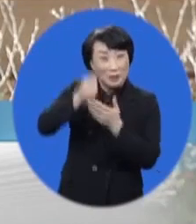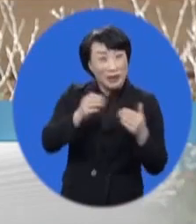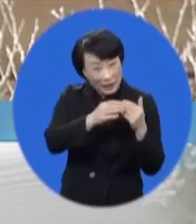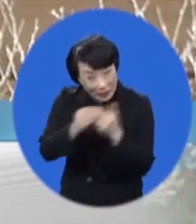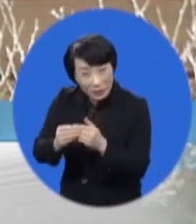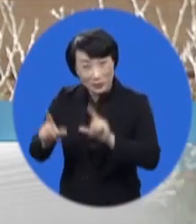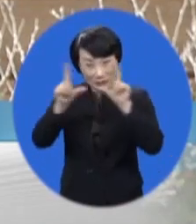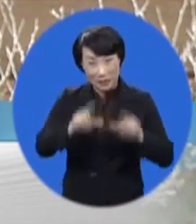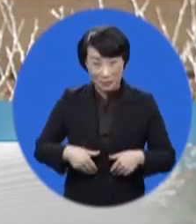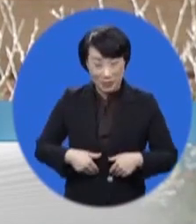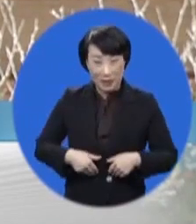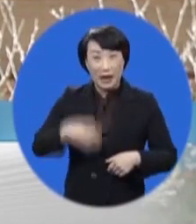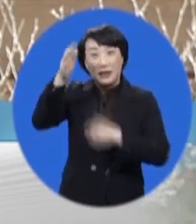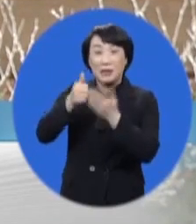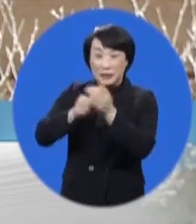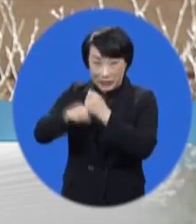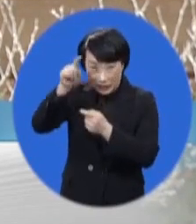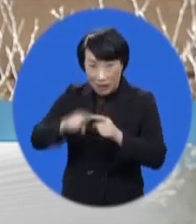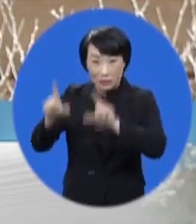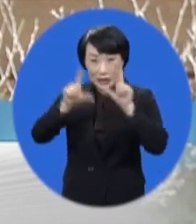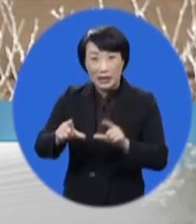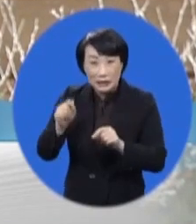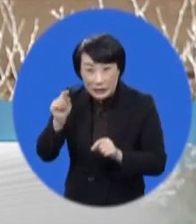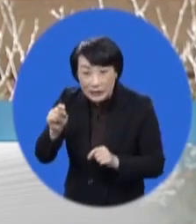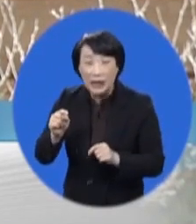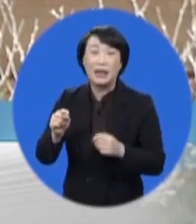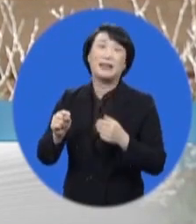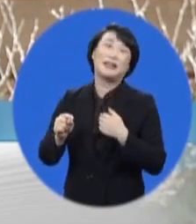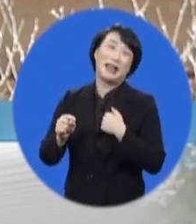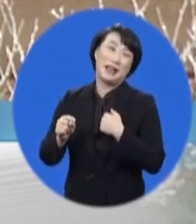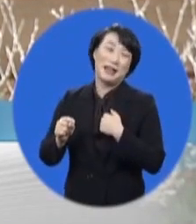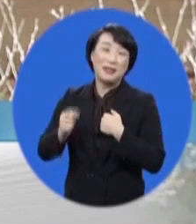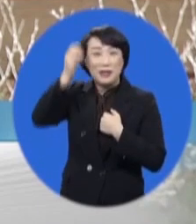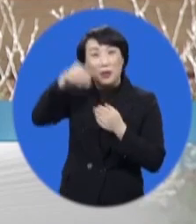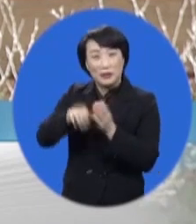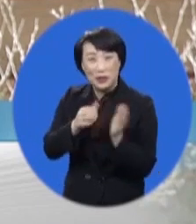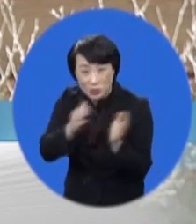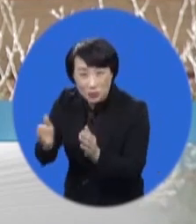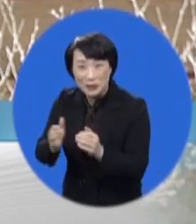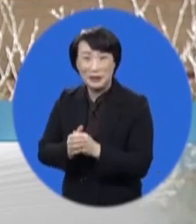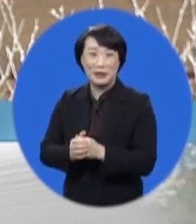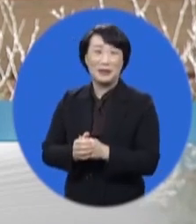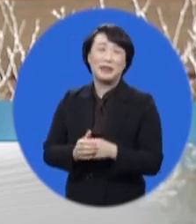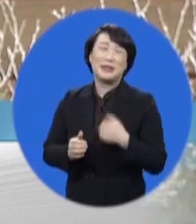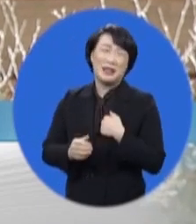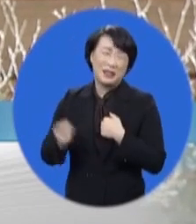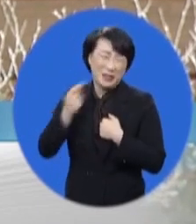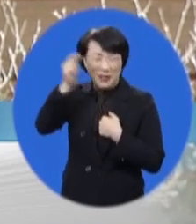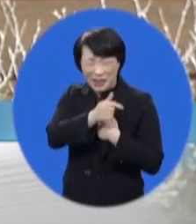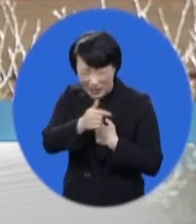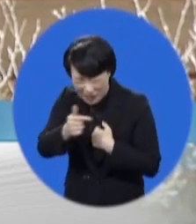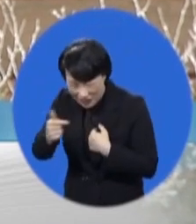따라 살면서 하나님의 뜻대로 사는 것이 바로 내 영혼의 때 큰